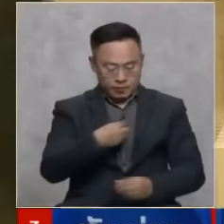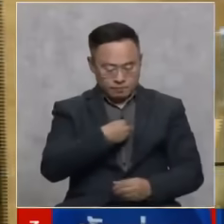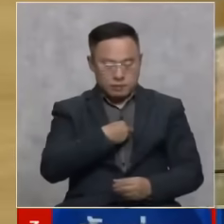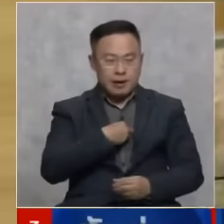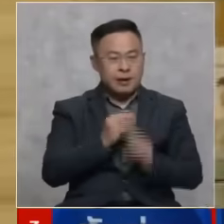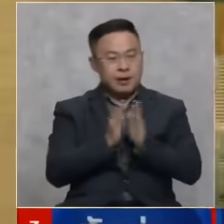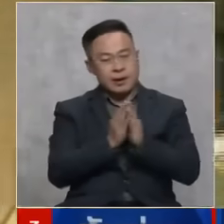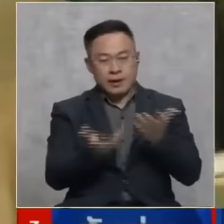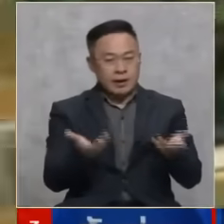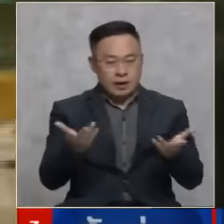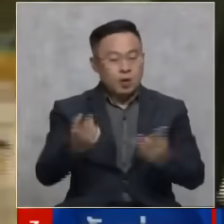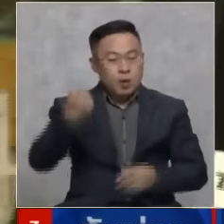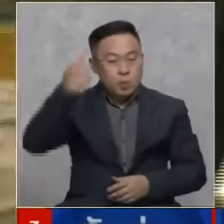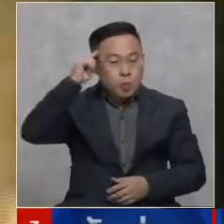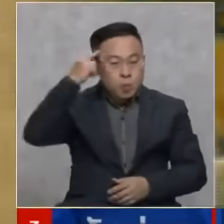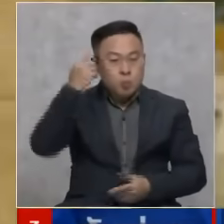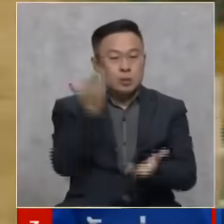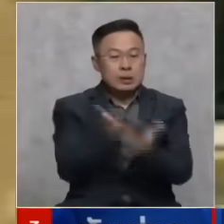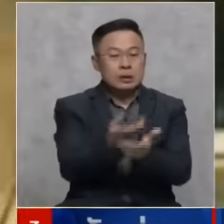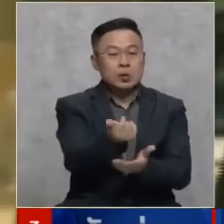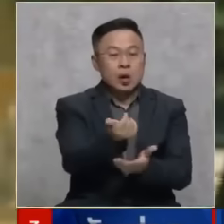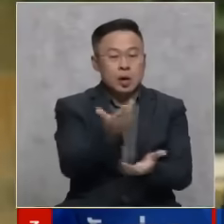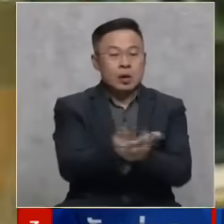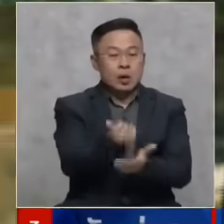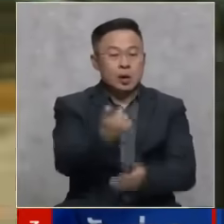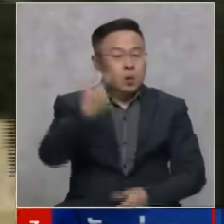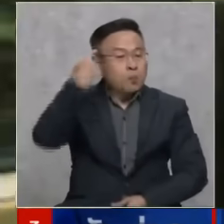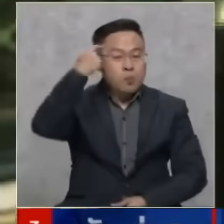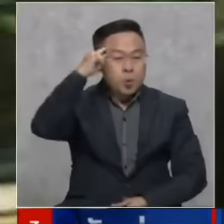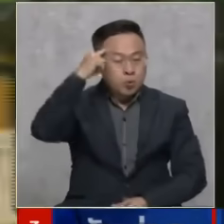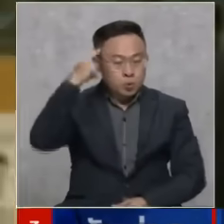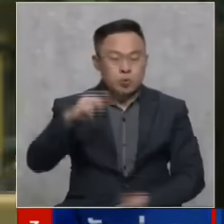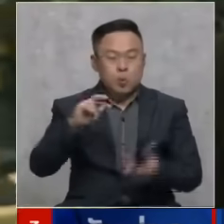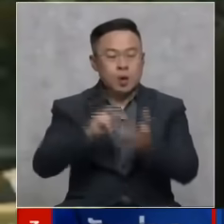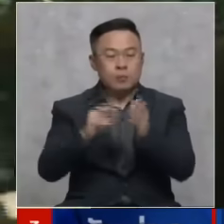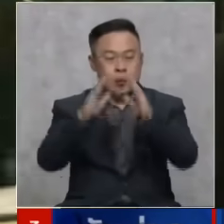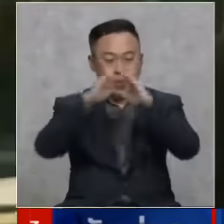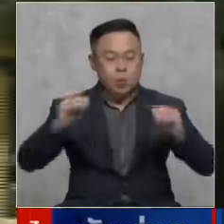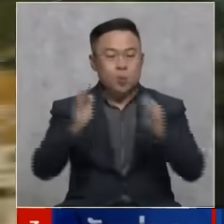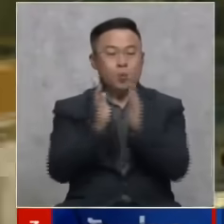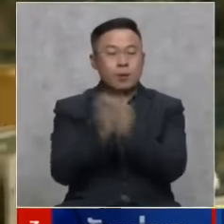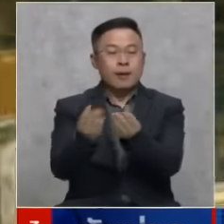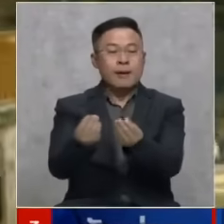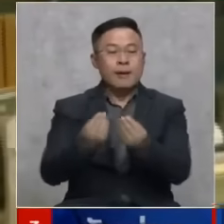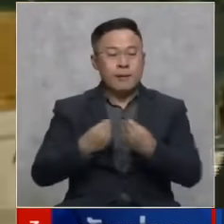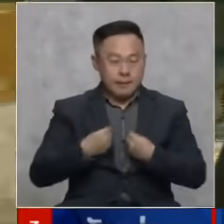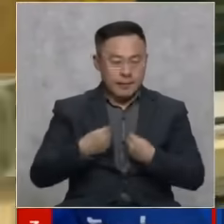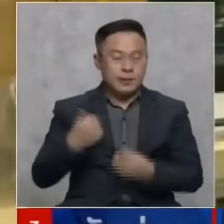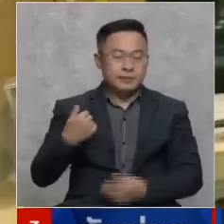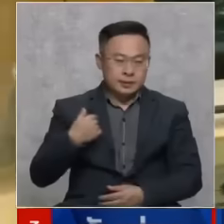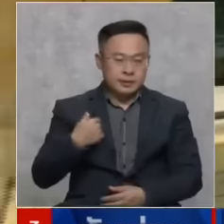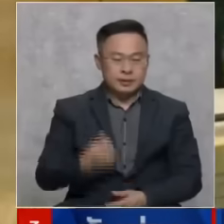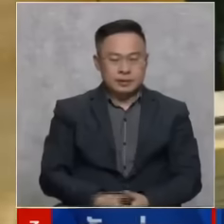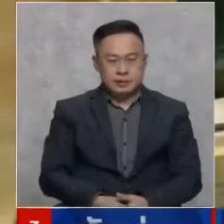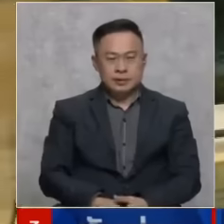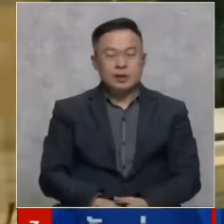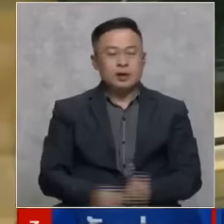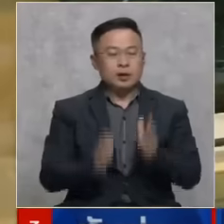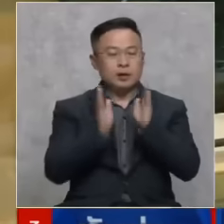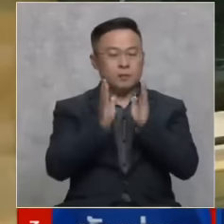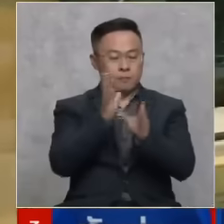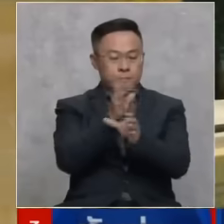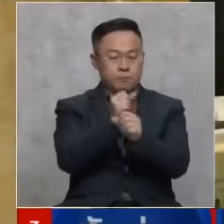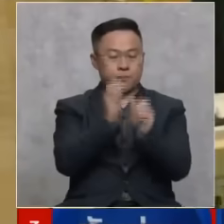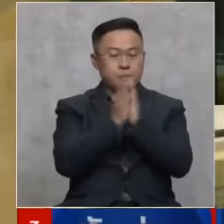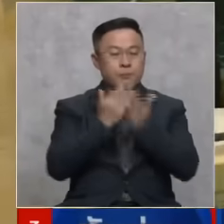เป็นอะไรมาแบบเนี้ยเนี่ยคุณวิโรจน์เขาก็แจงนะคะก็คือเป็นวัตถุมงคลจากการทำบุญเป็นพระบูชาองค์พร้